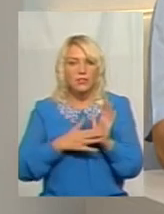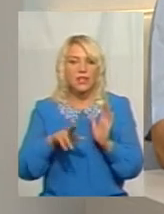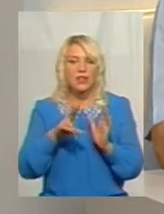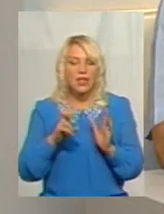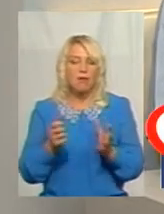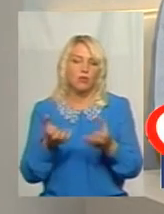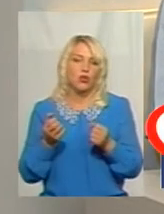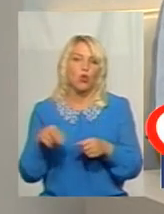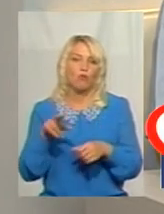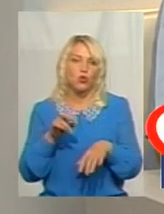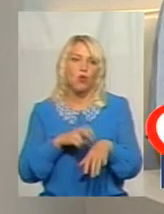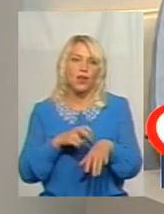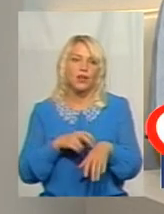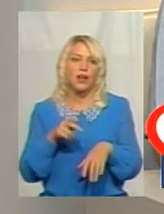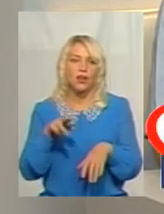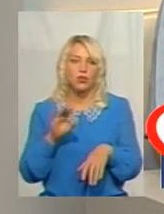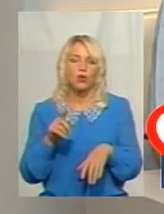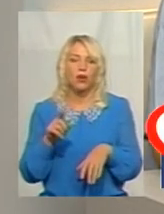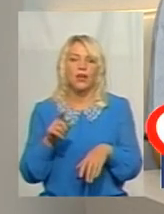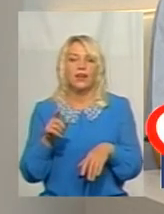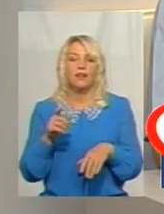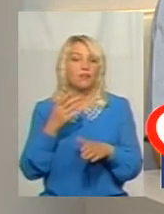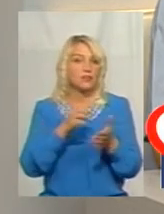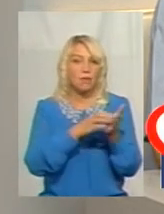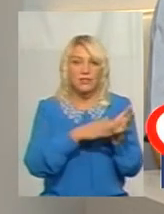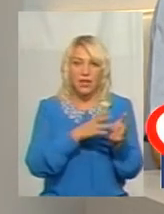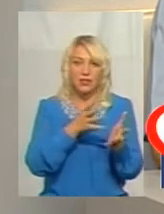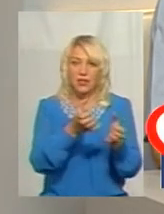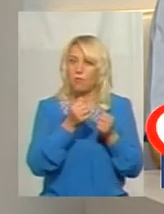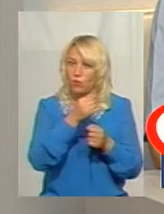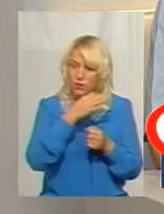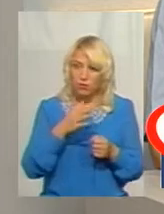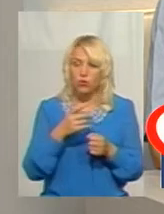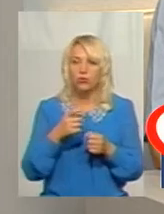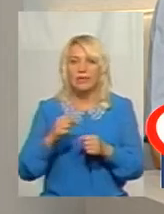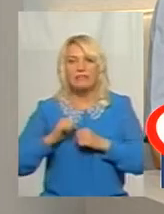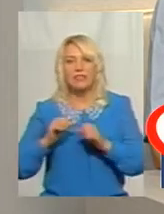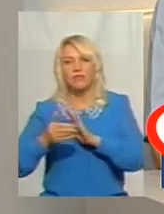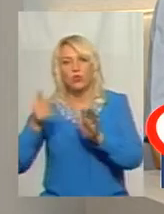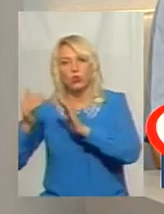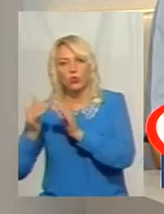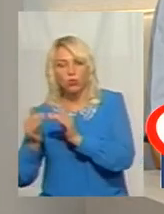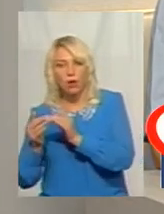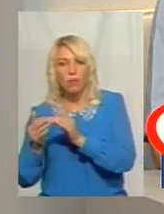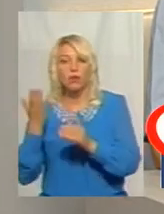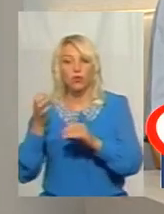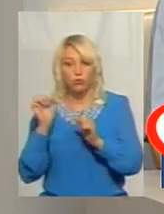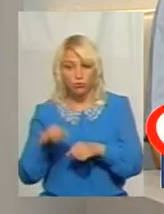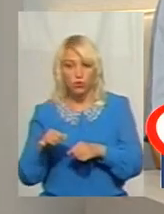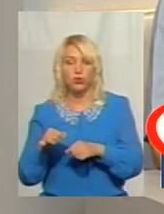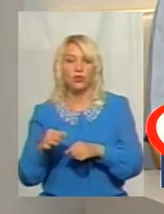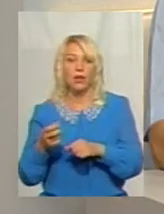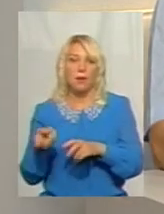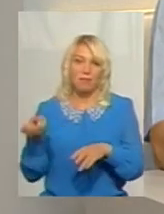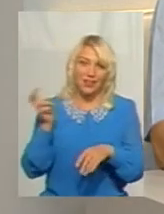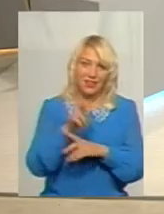лікаря, то він намагається викликати його додому. Тобто, якщо пацієнт може прийти на прийом, значить його запрошують на прийом в